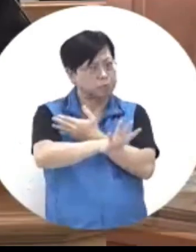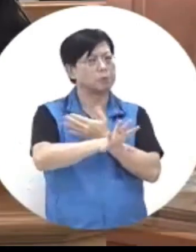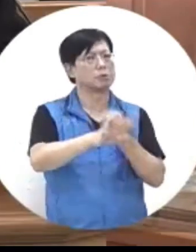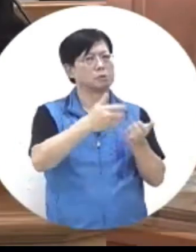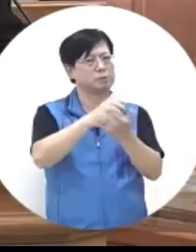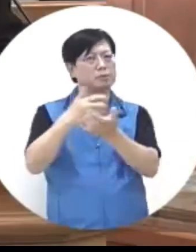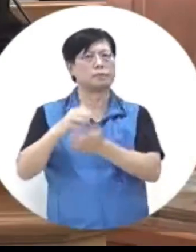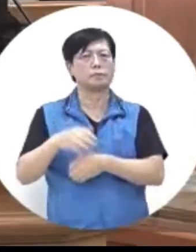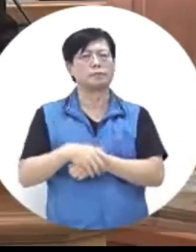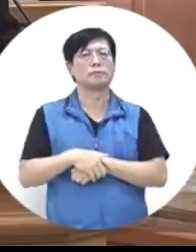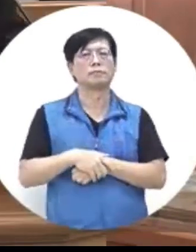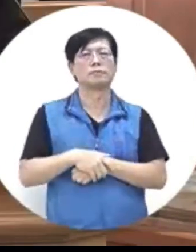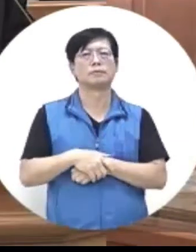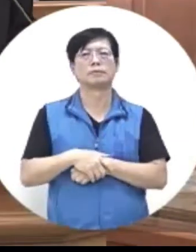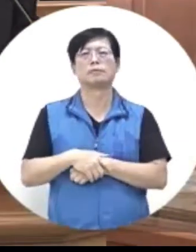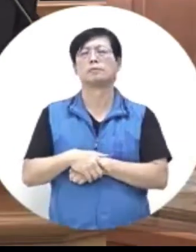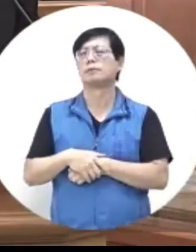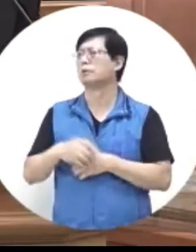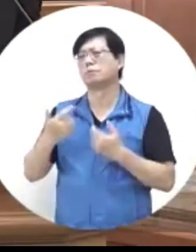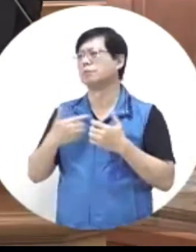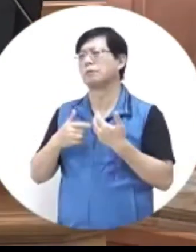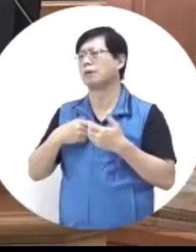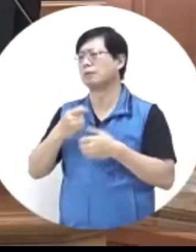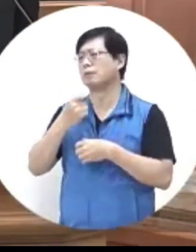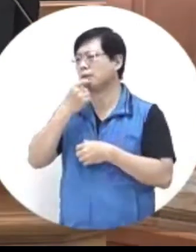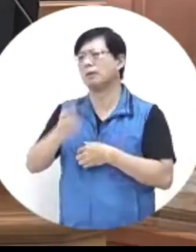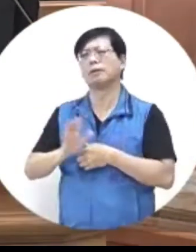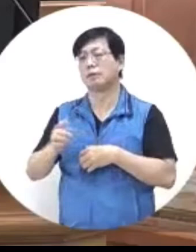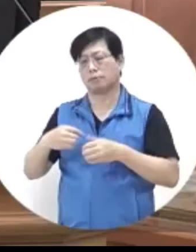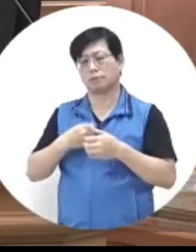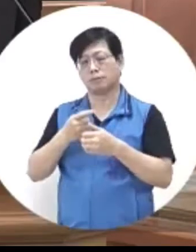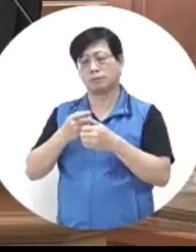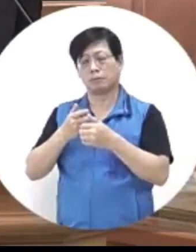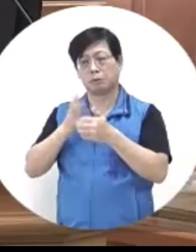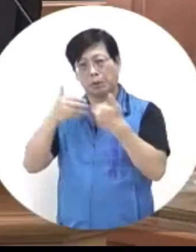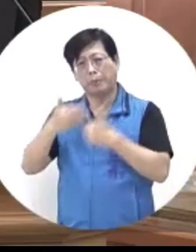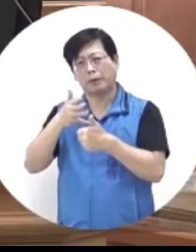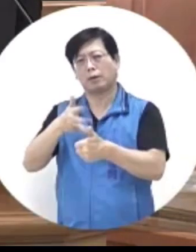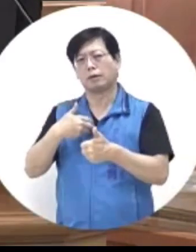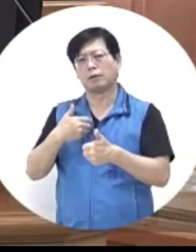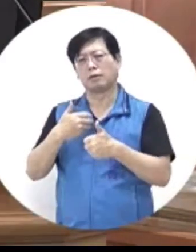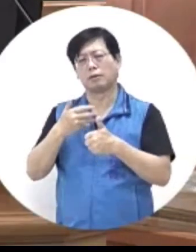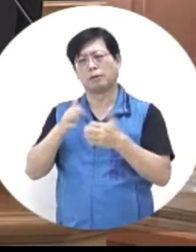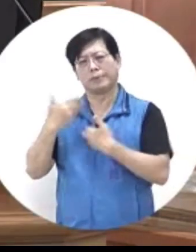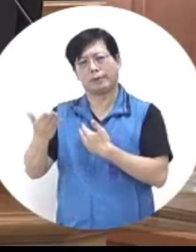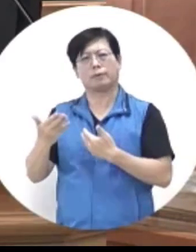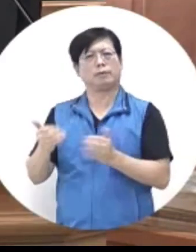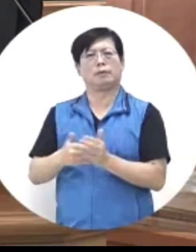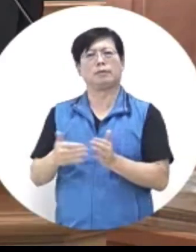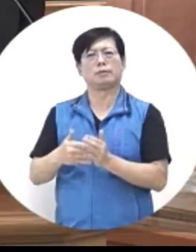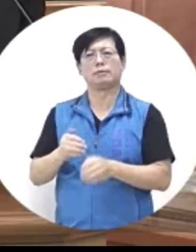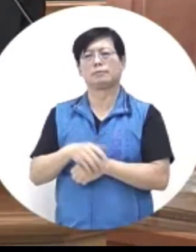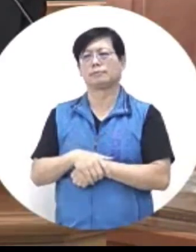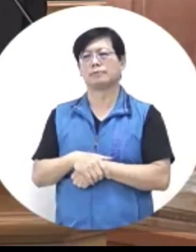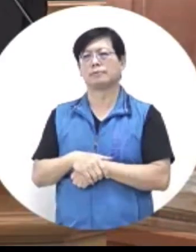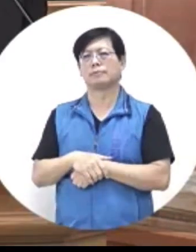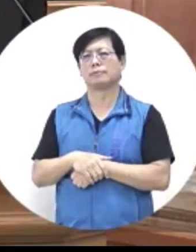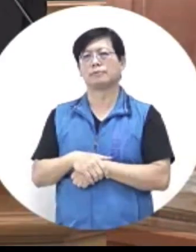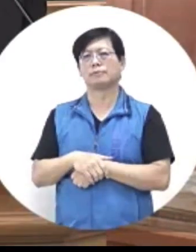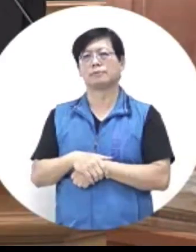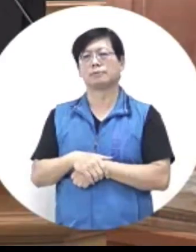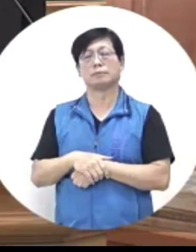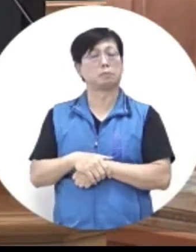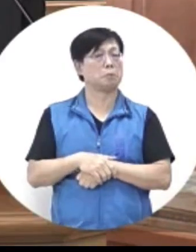相关的资料。 没有那么多的话嘛，我就说你会不会给他？要不要给他？这样就好了嘛。 相关的资料当然了，